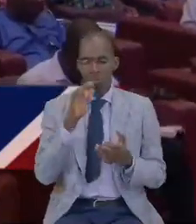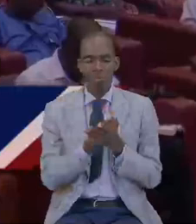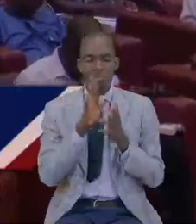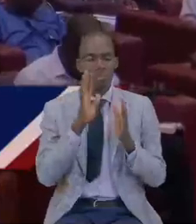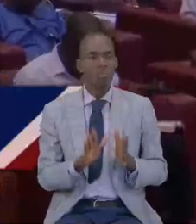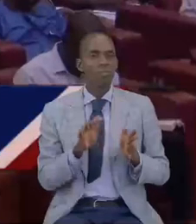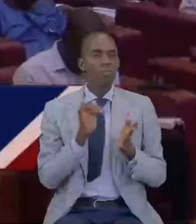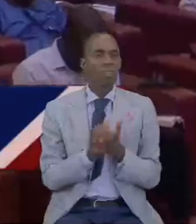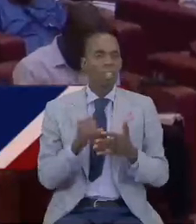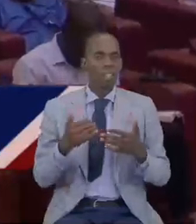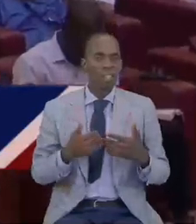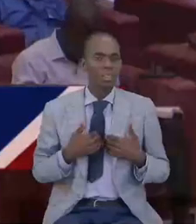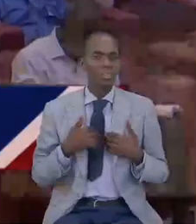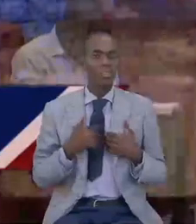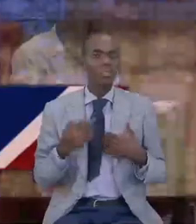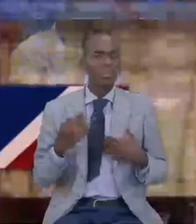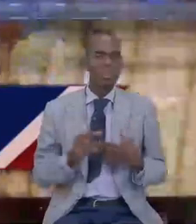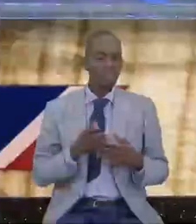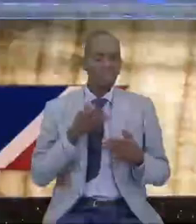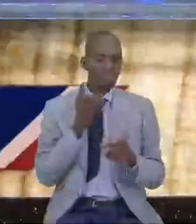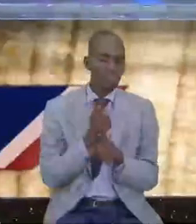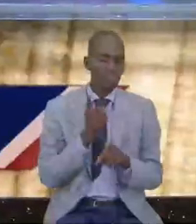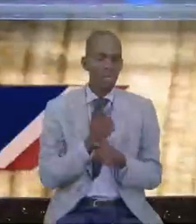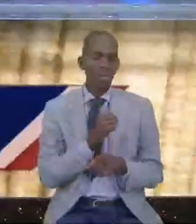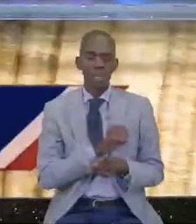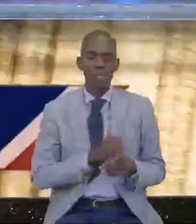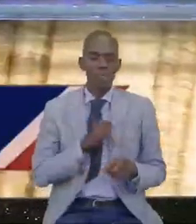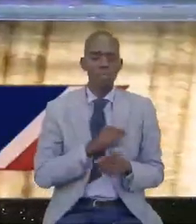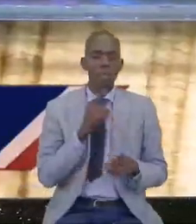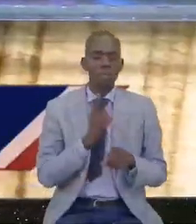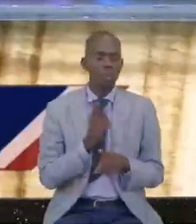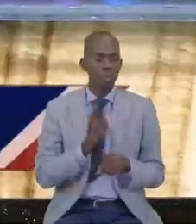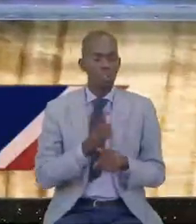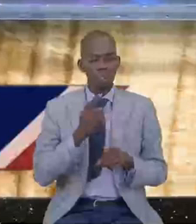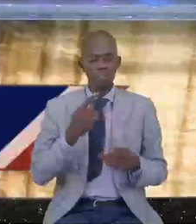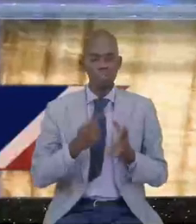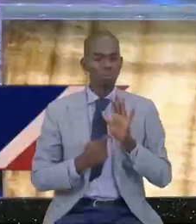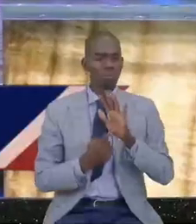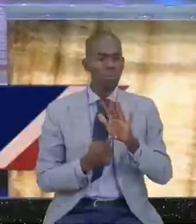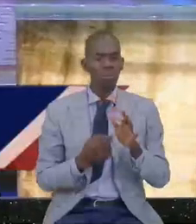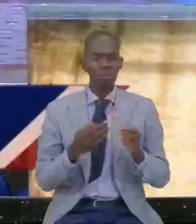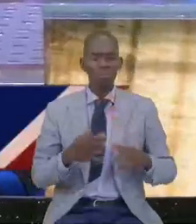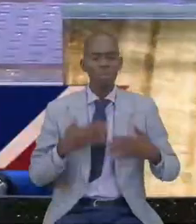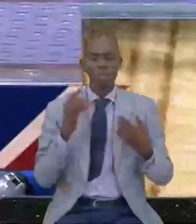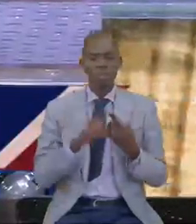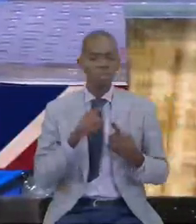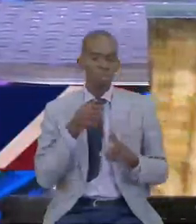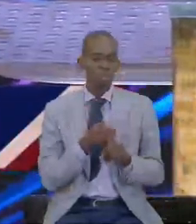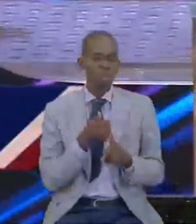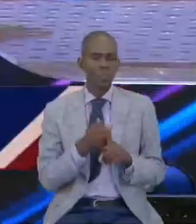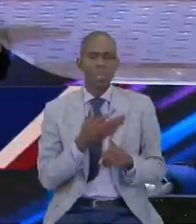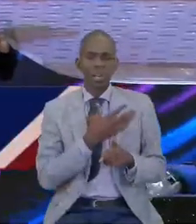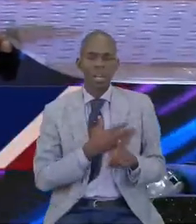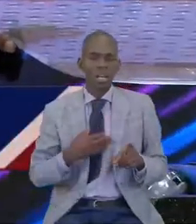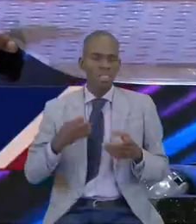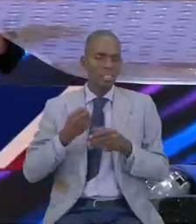donc la bonne attitude, le bon cœur et la bonne disposition envers le Seigneur. La fortitude